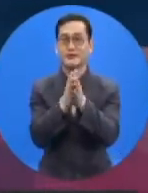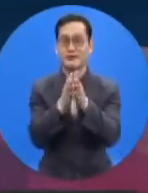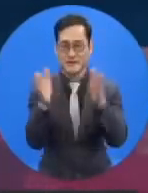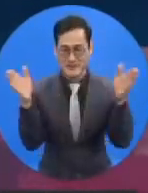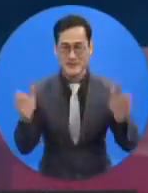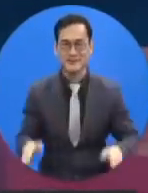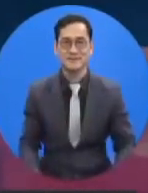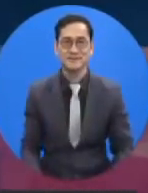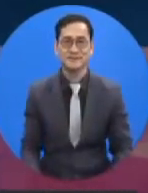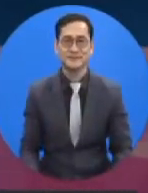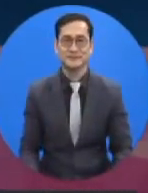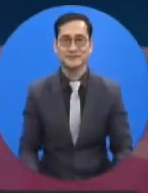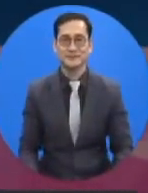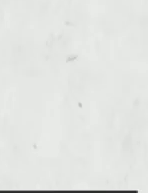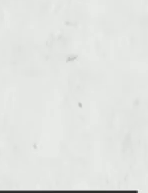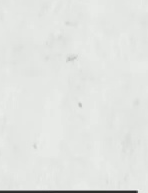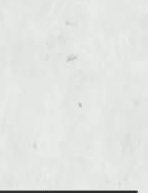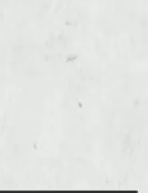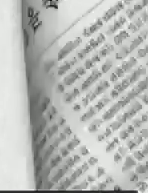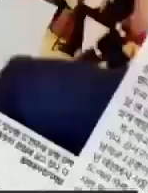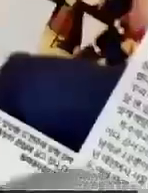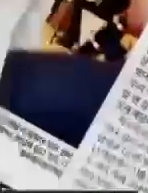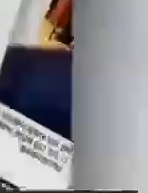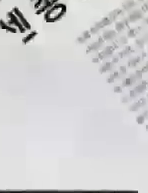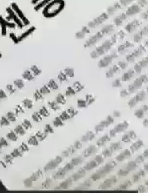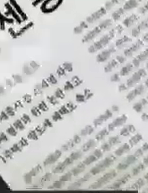톱뉴스로 문을 엽니다.